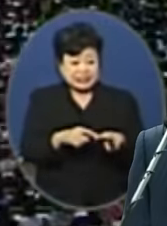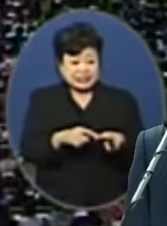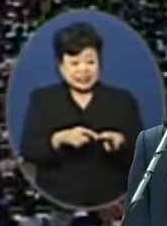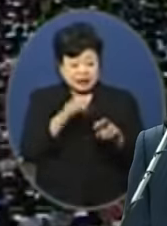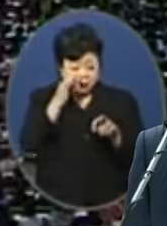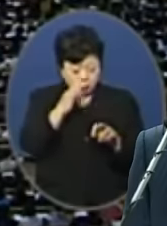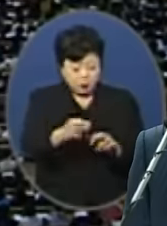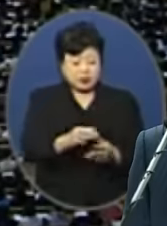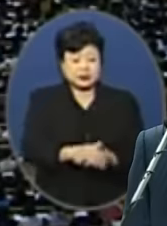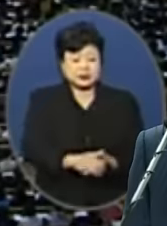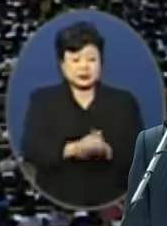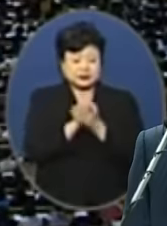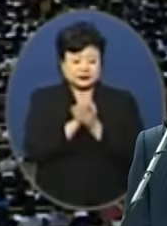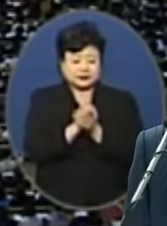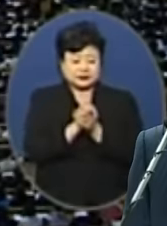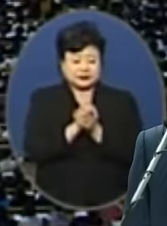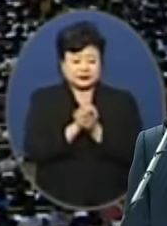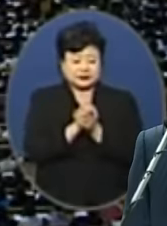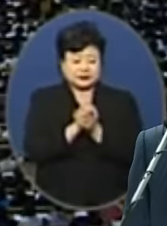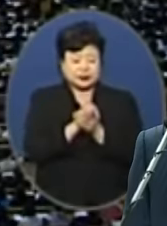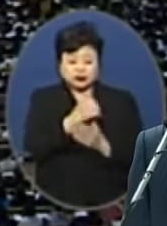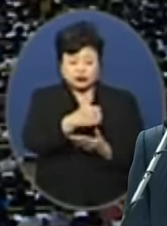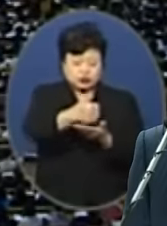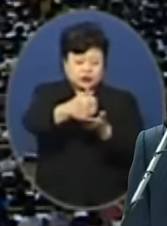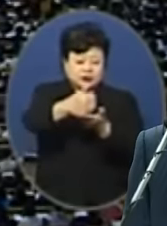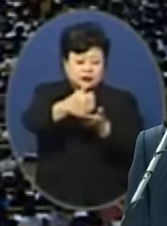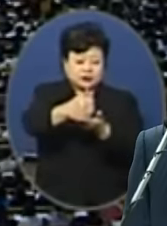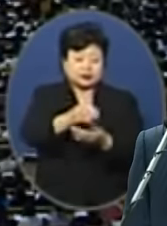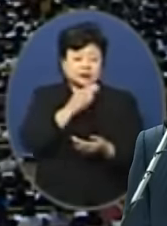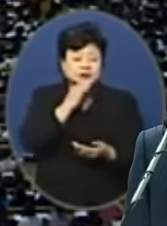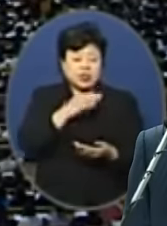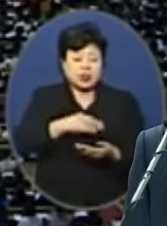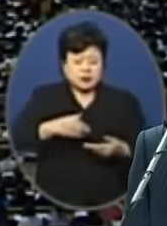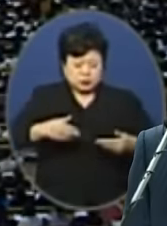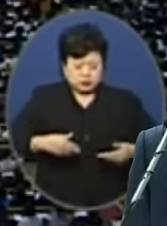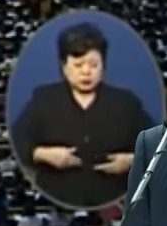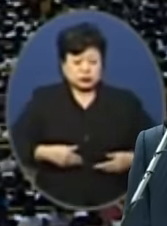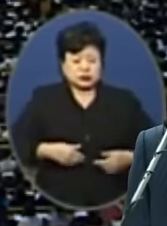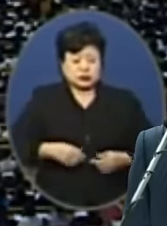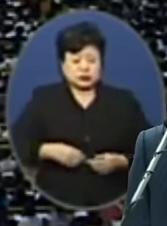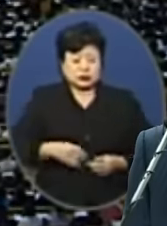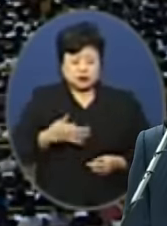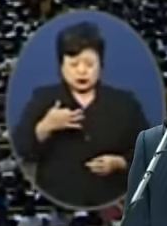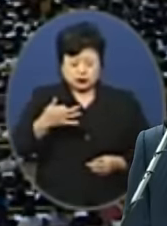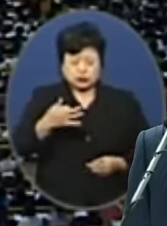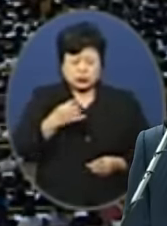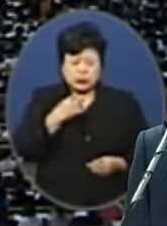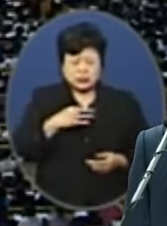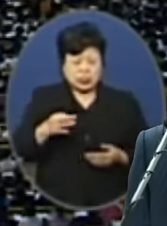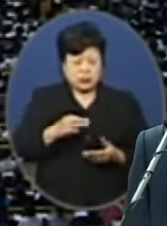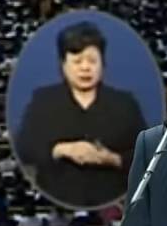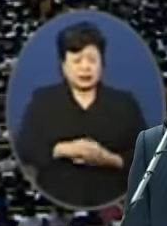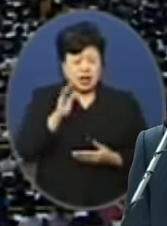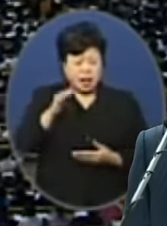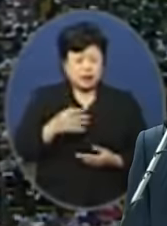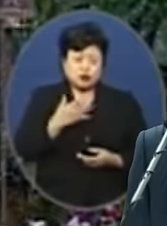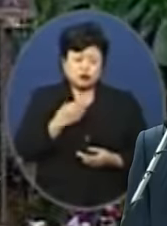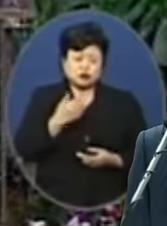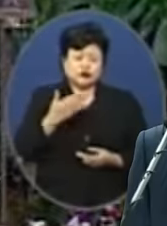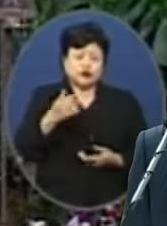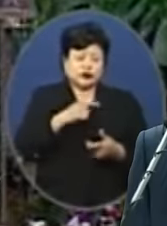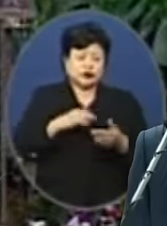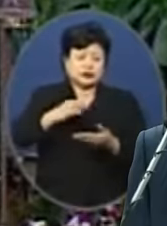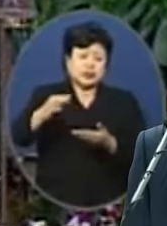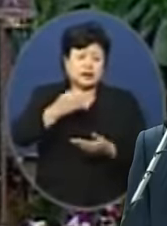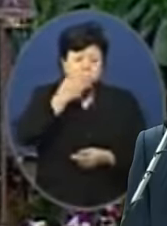보며 이렇게 기도를 하는 것입니다. 주님, 참 쓸만한 다리인데 겨우 19년밖에 못 썼어요. 앞으로 99년 더